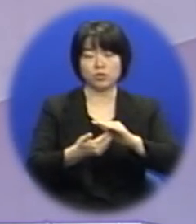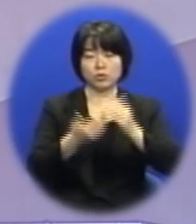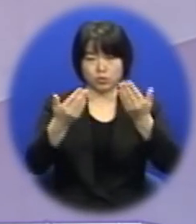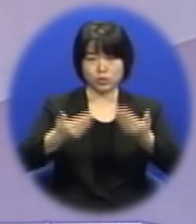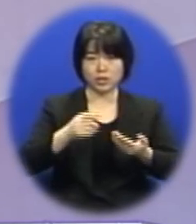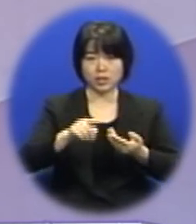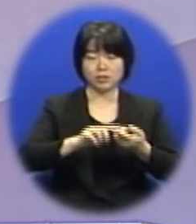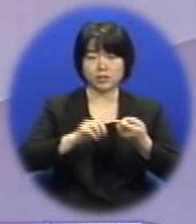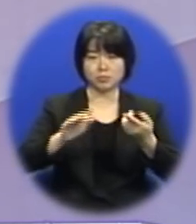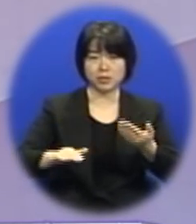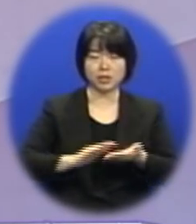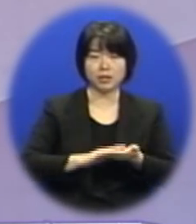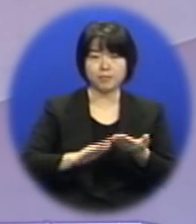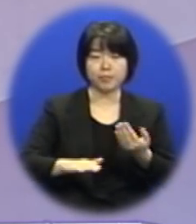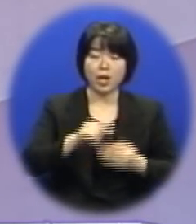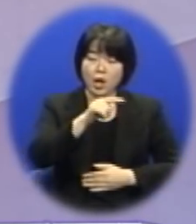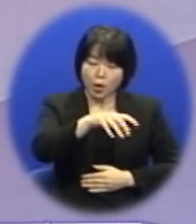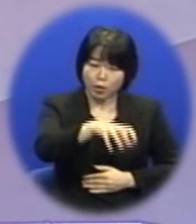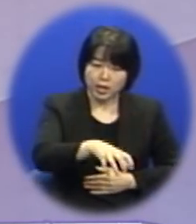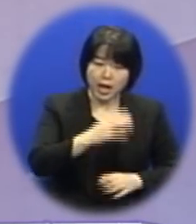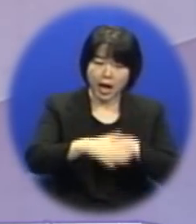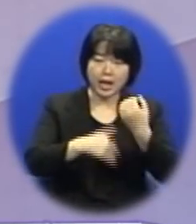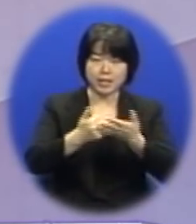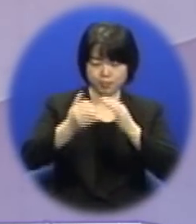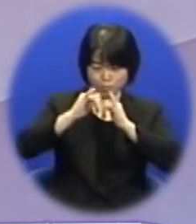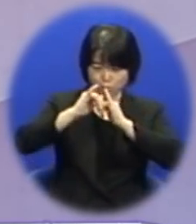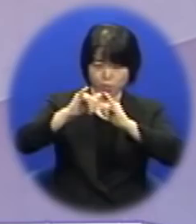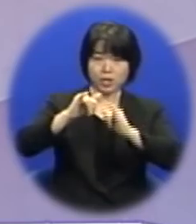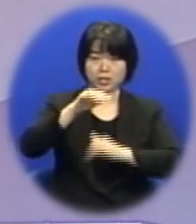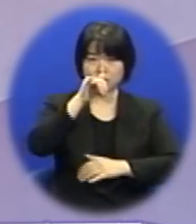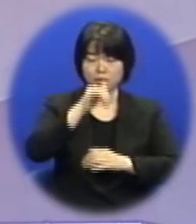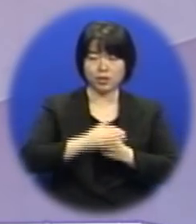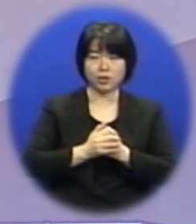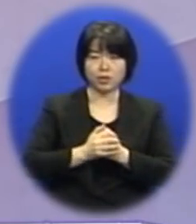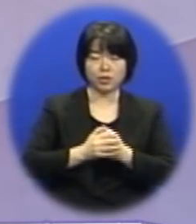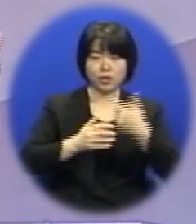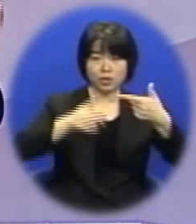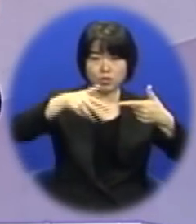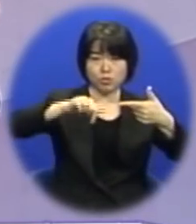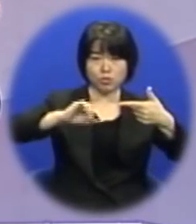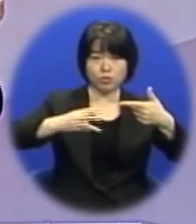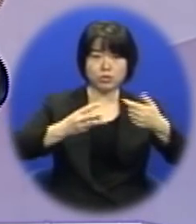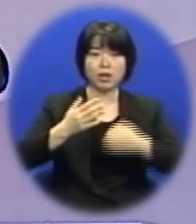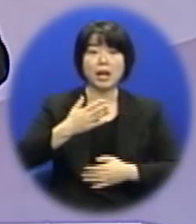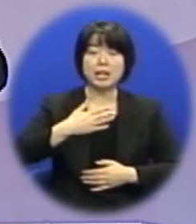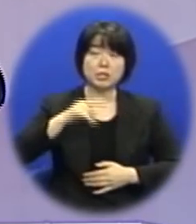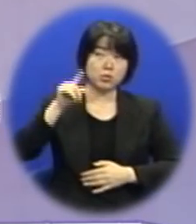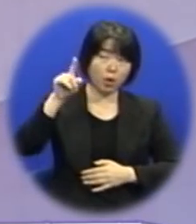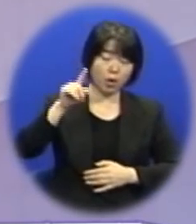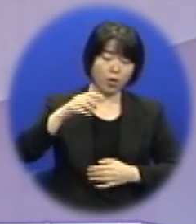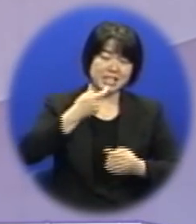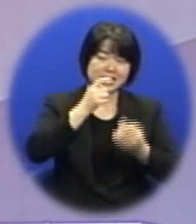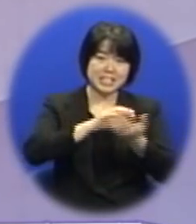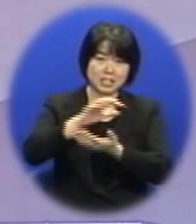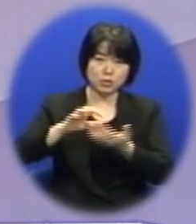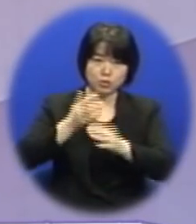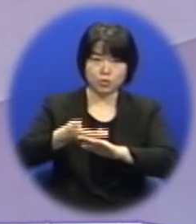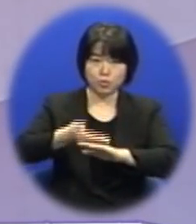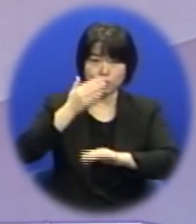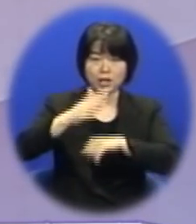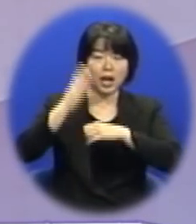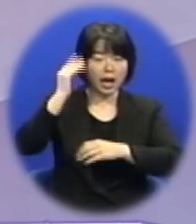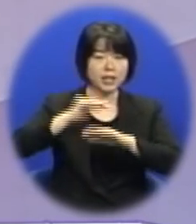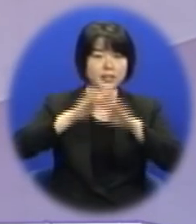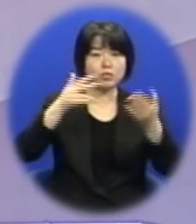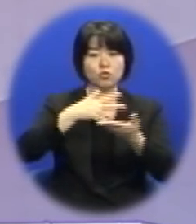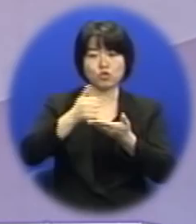말이에요. 여기에 하나님의 위대함이 있습니다. 6절에 그가 이렇게 고백합니다. 저 구름 위의 하늘에서 주님과 견줄